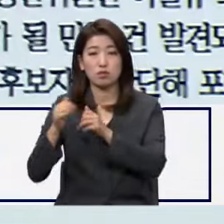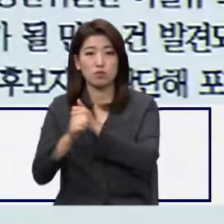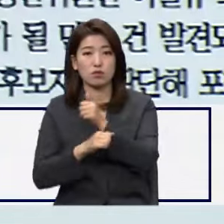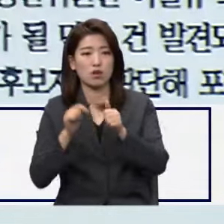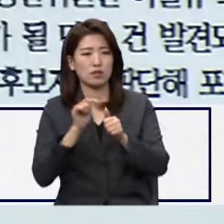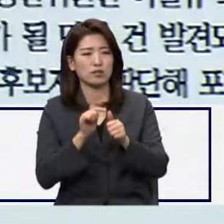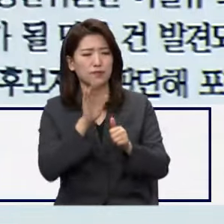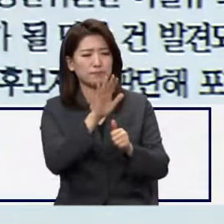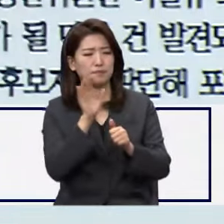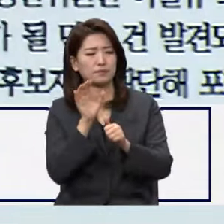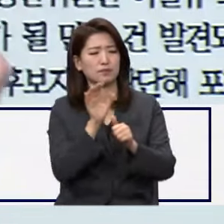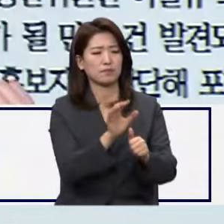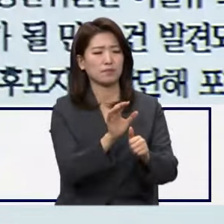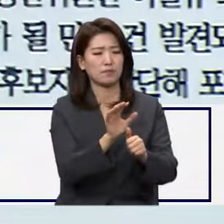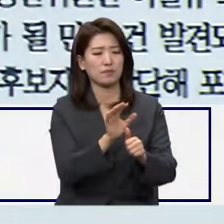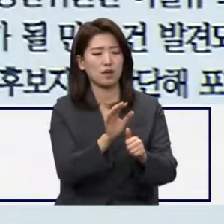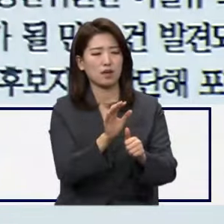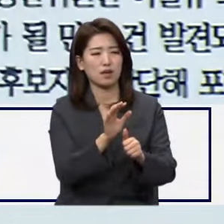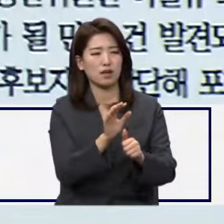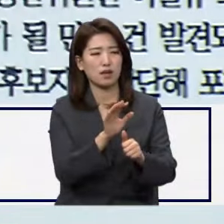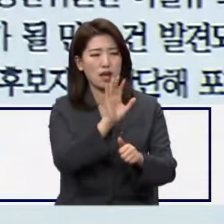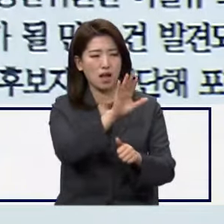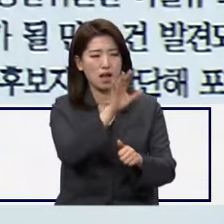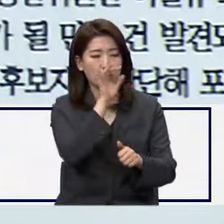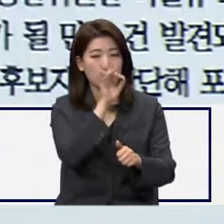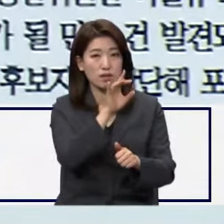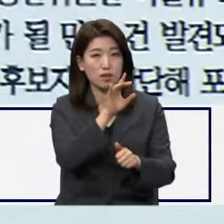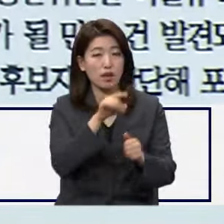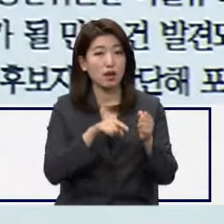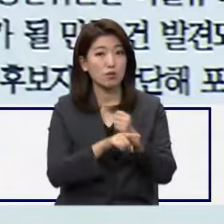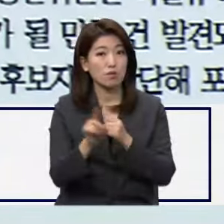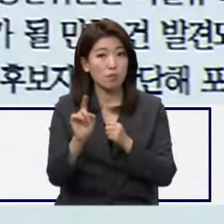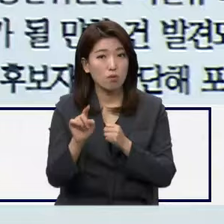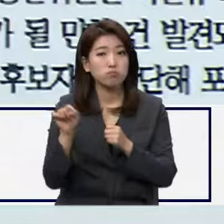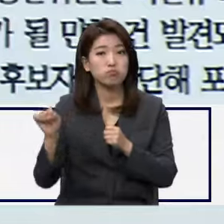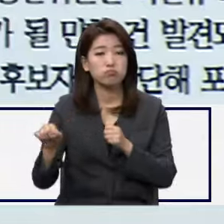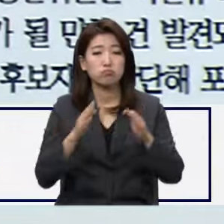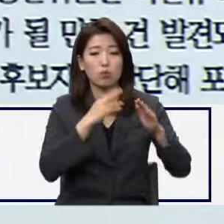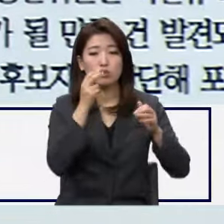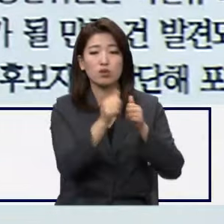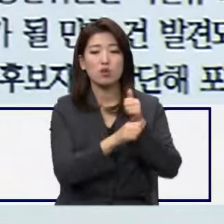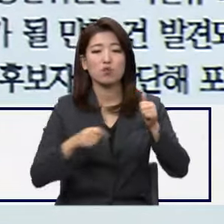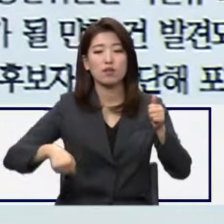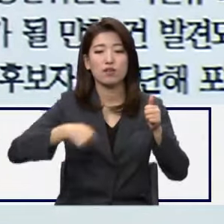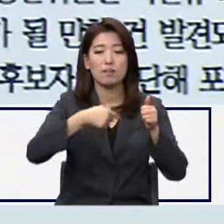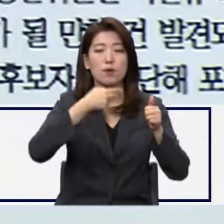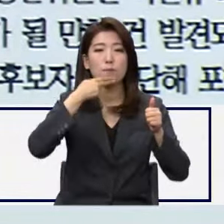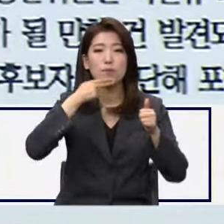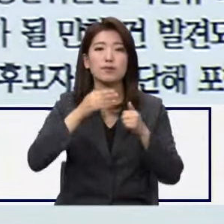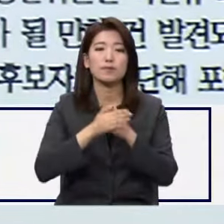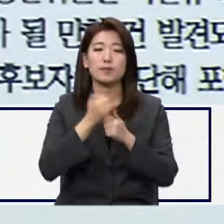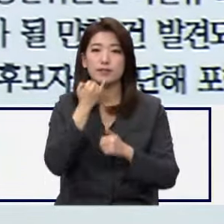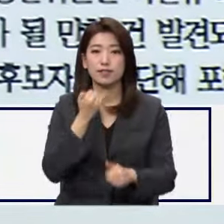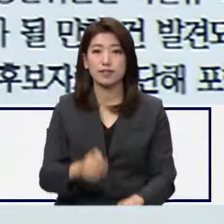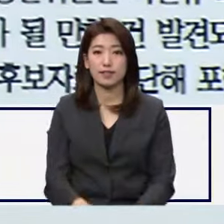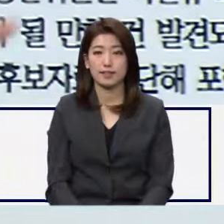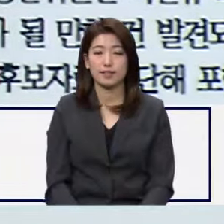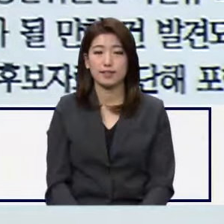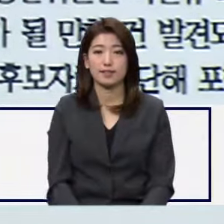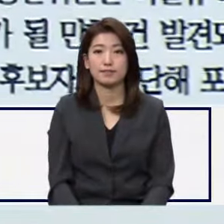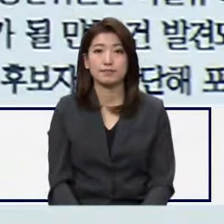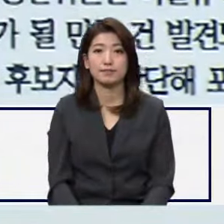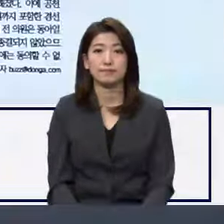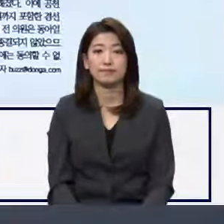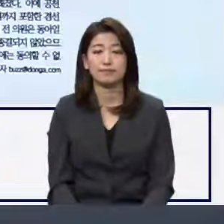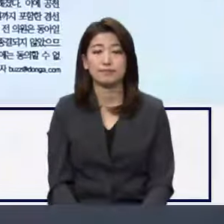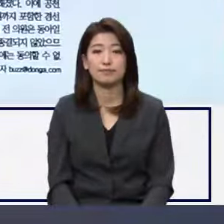한동훈 화장 자체는 공관위에 들어가 있지 않죠 근데 공에는이 사람이 있습니다 누가 있느냐